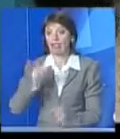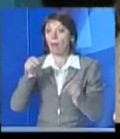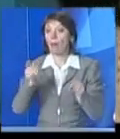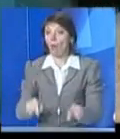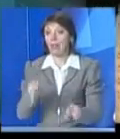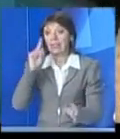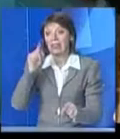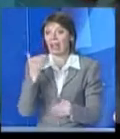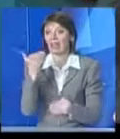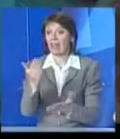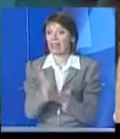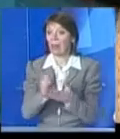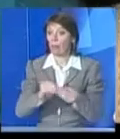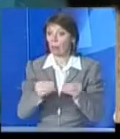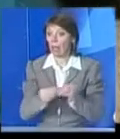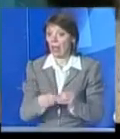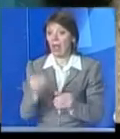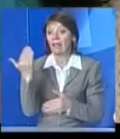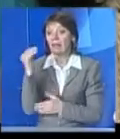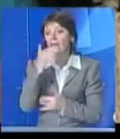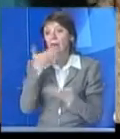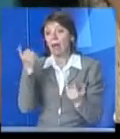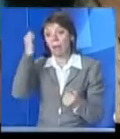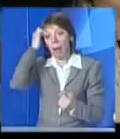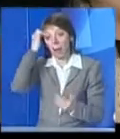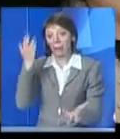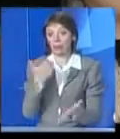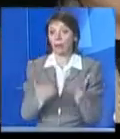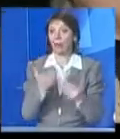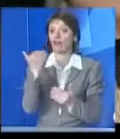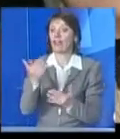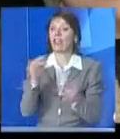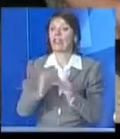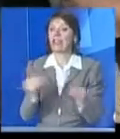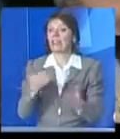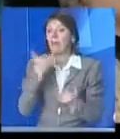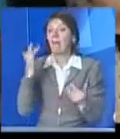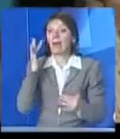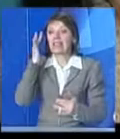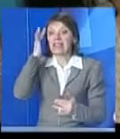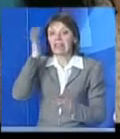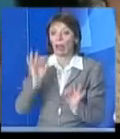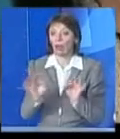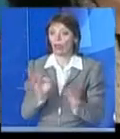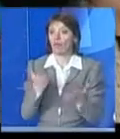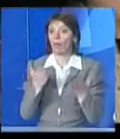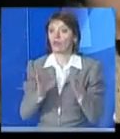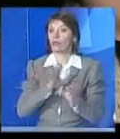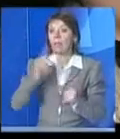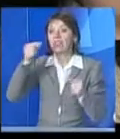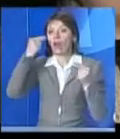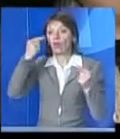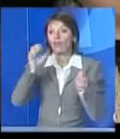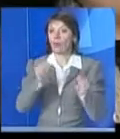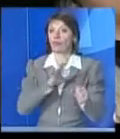ви знаєте, що у вас є проблема, вона не має пам'яті. Можливо, ваша дитина не має критичного мислення. Можливо, це може бути психологічна проблема, може бути